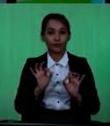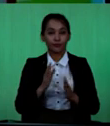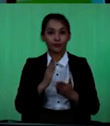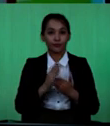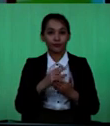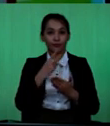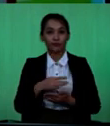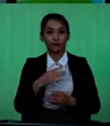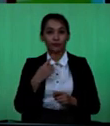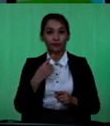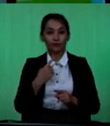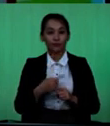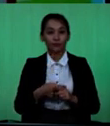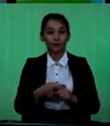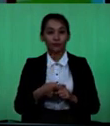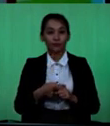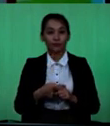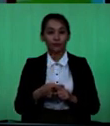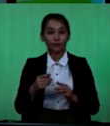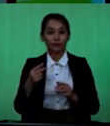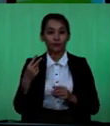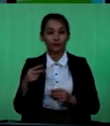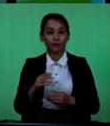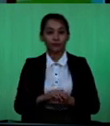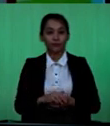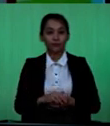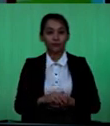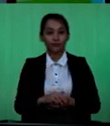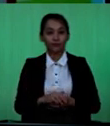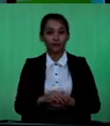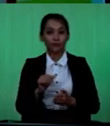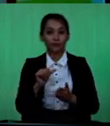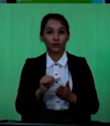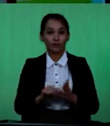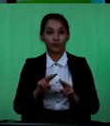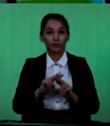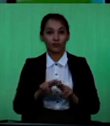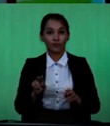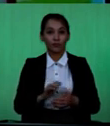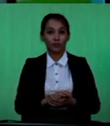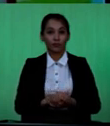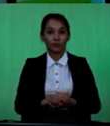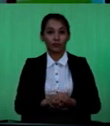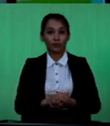Qarang. 4 ta o'nlik va 2 ta o'nlikning yig'indisi 60 ga teng.